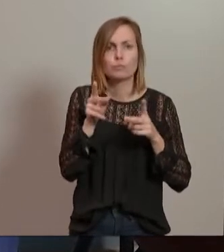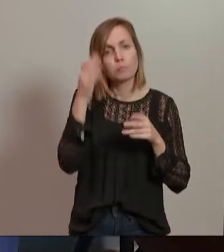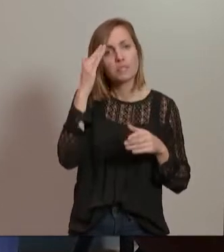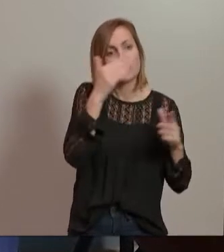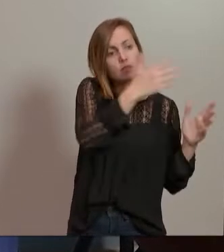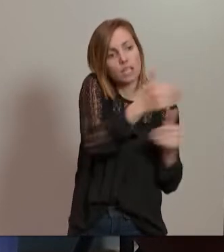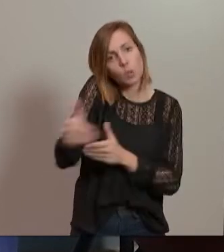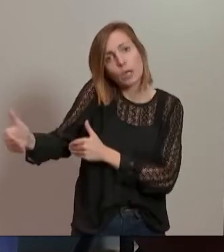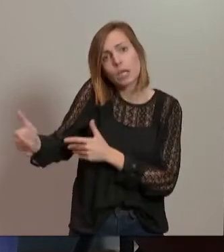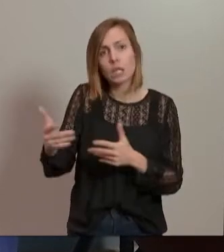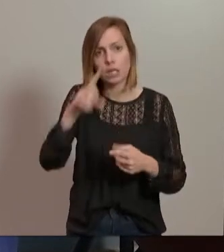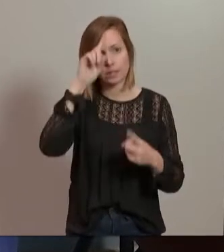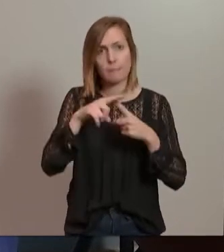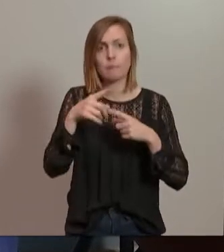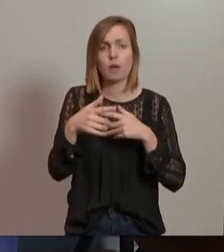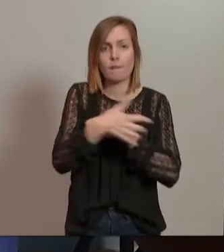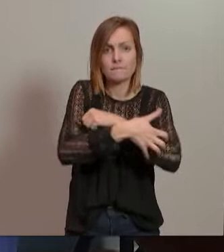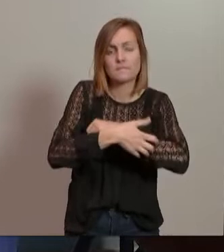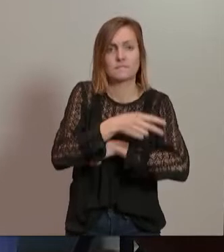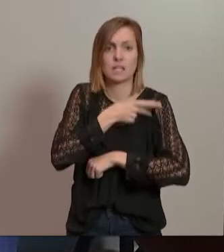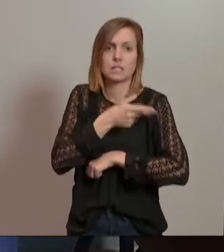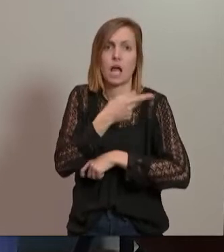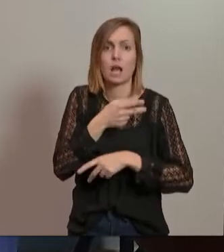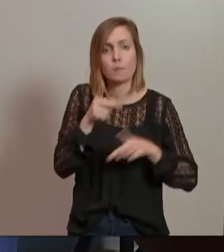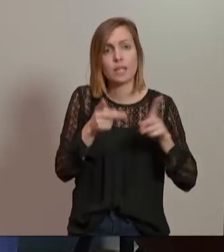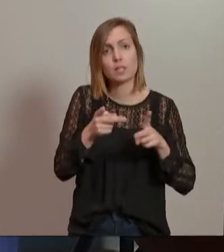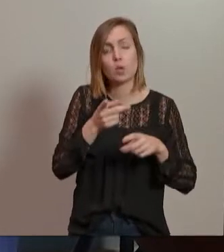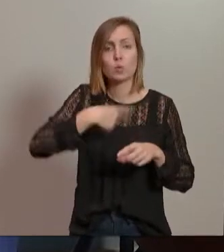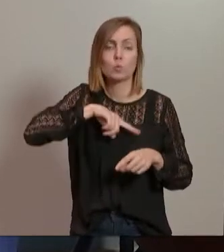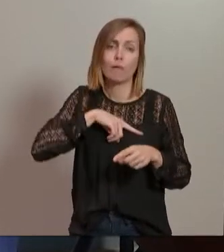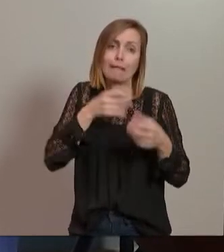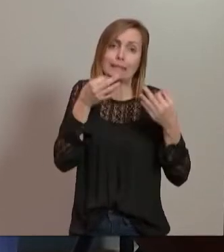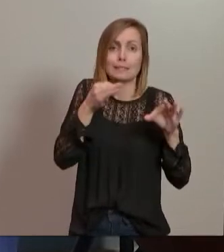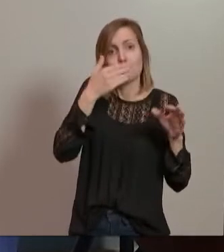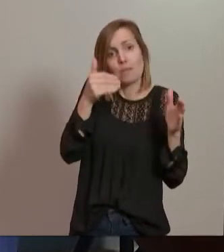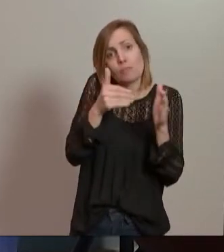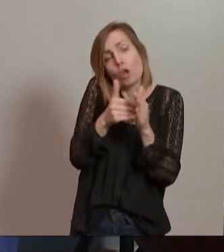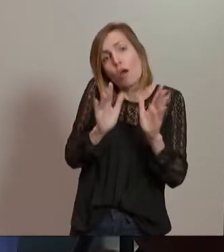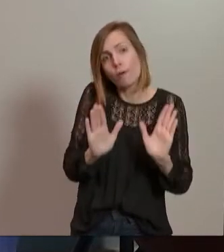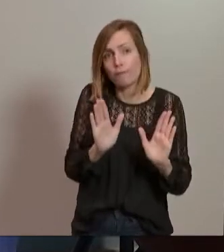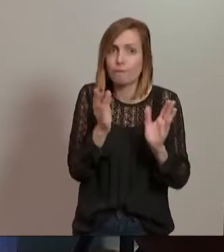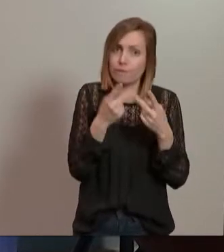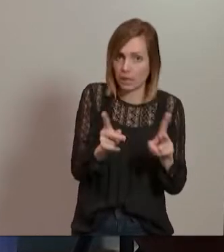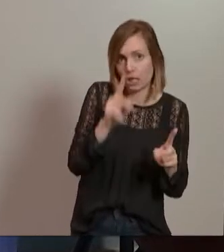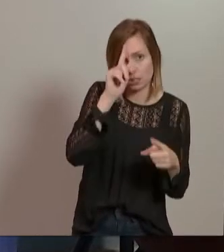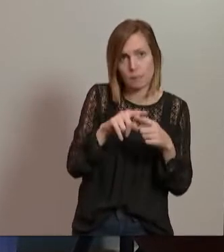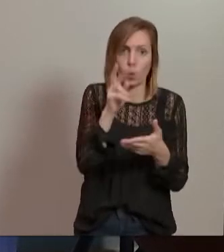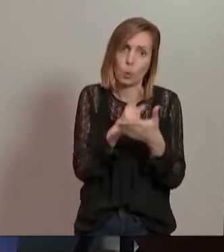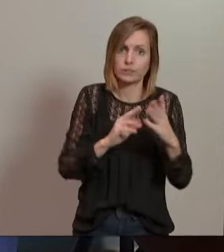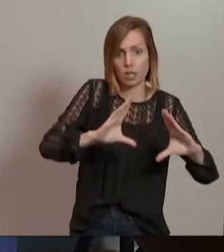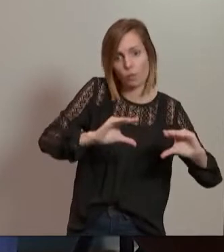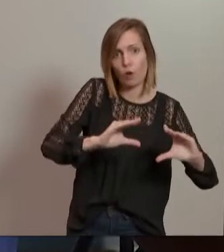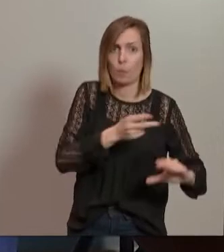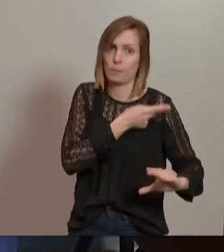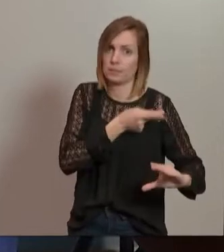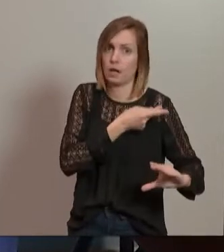classement à faire, où on pourrait être dans le top 10 des villes qui sont correctement pourvues en termes de médecins.